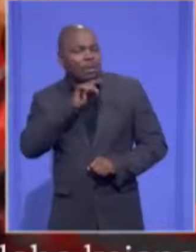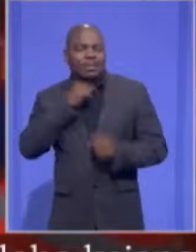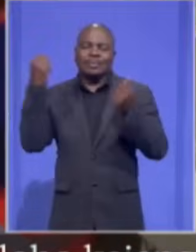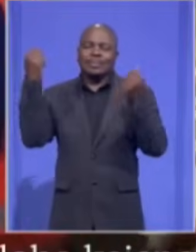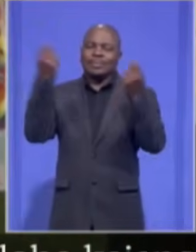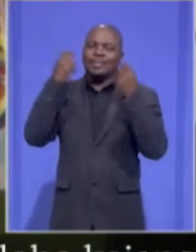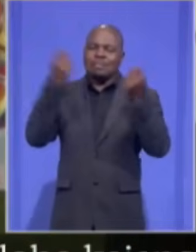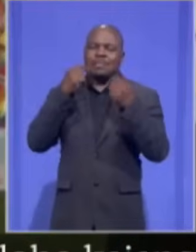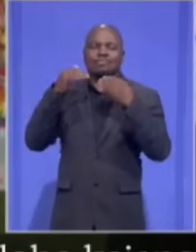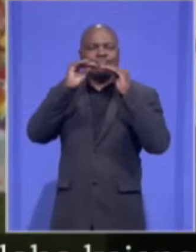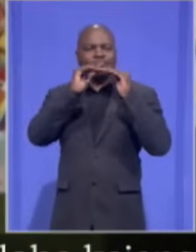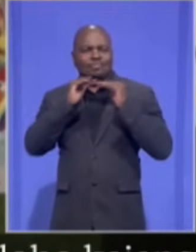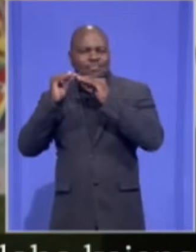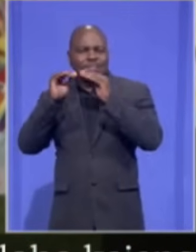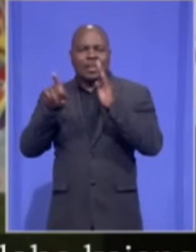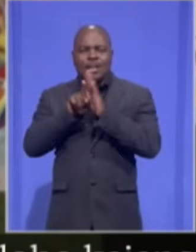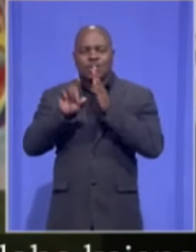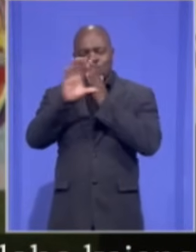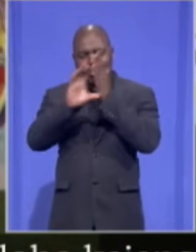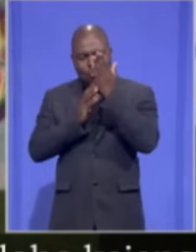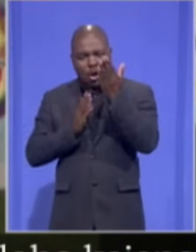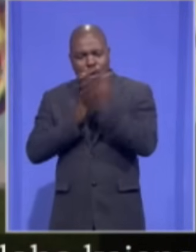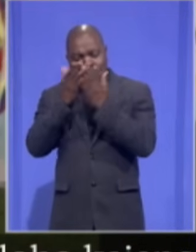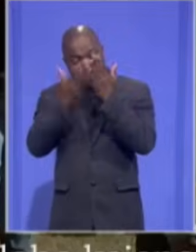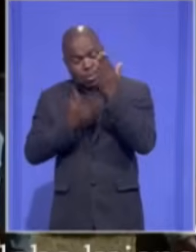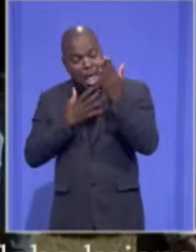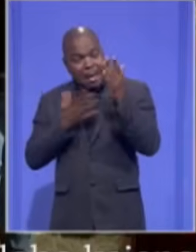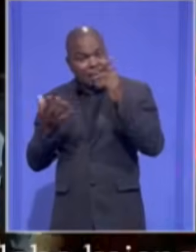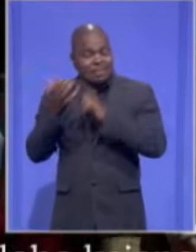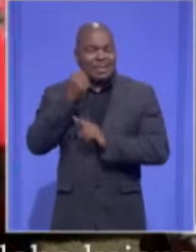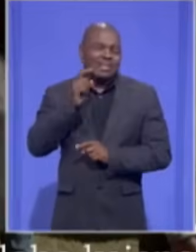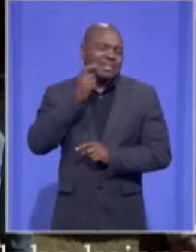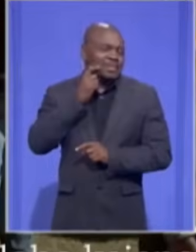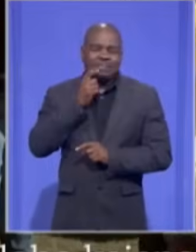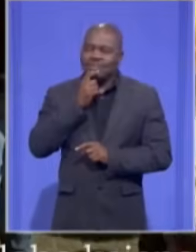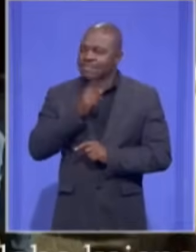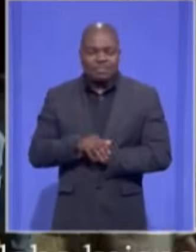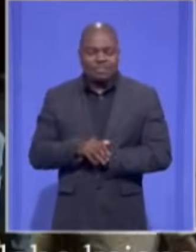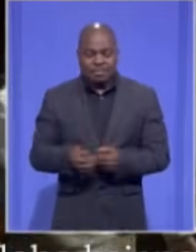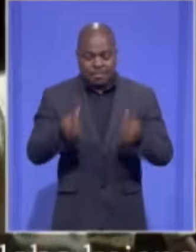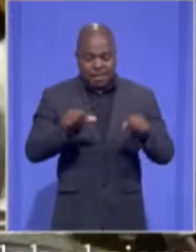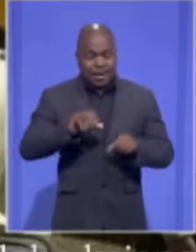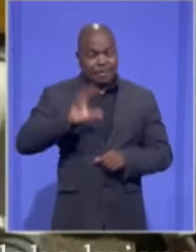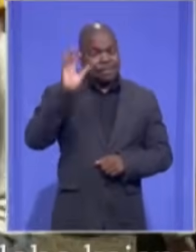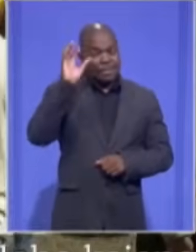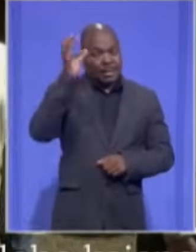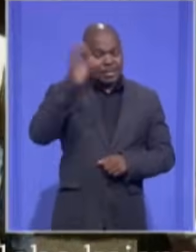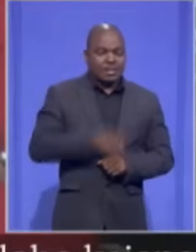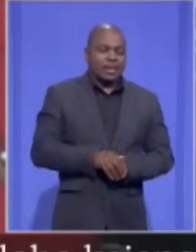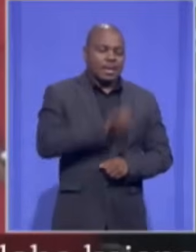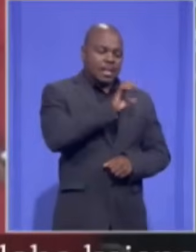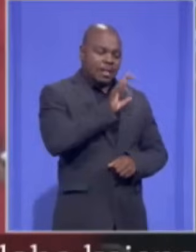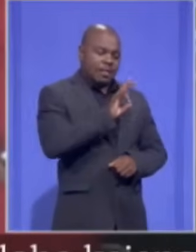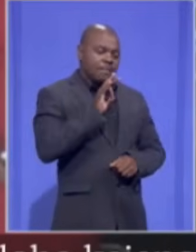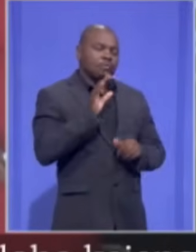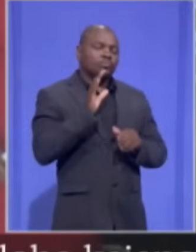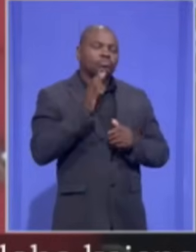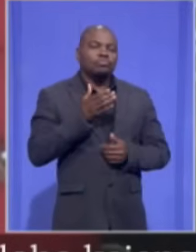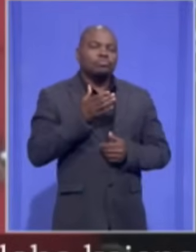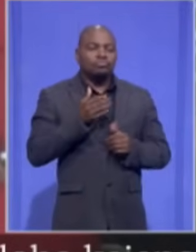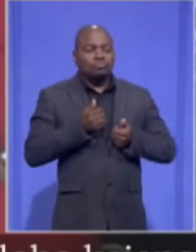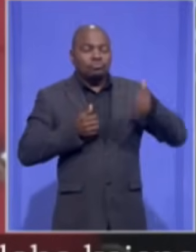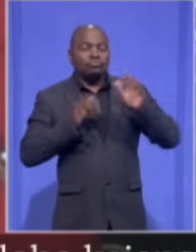le ditokelo tsa molao wa motheo tse fumanweng ka thata. Provinseng ya Free State teng moetapele wa EFF Julius Malema o